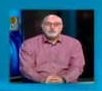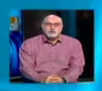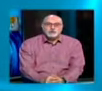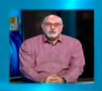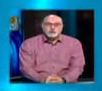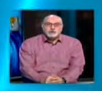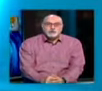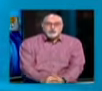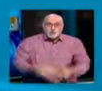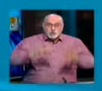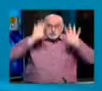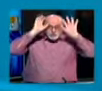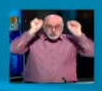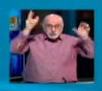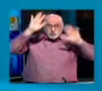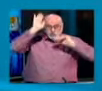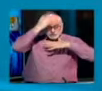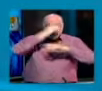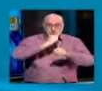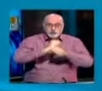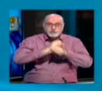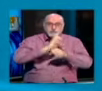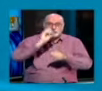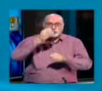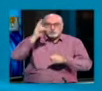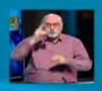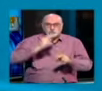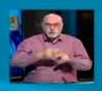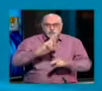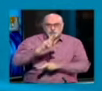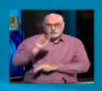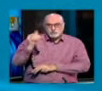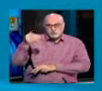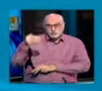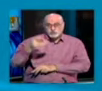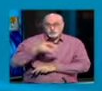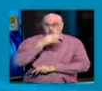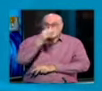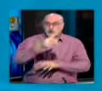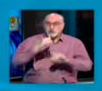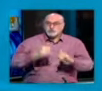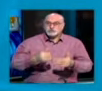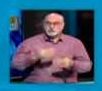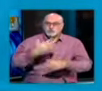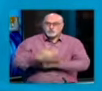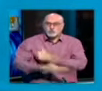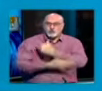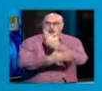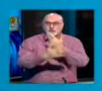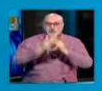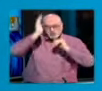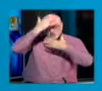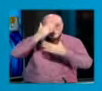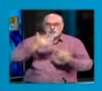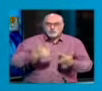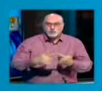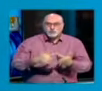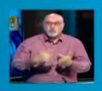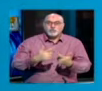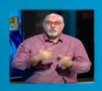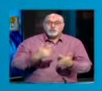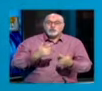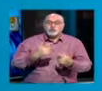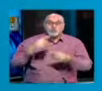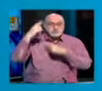السفير الفلسطيني لدى الأمم المتحدة رياض منصور ثمن خطوة الجزائر الداعمة للقضية الفلسطينية وجهودها